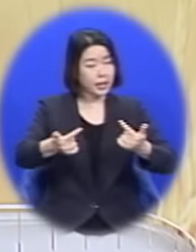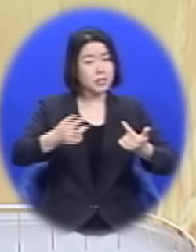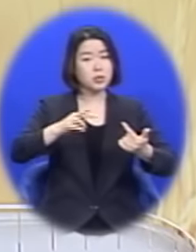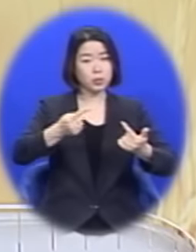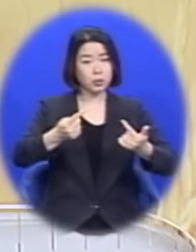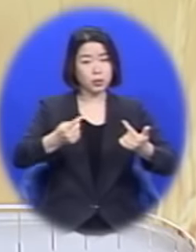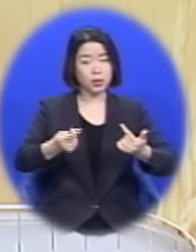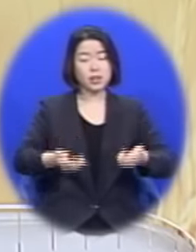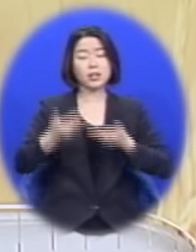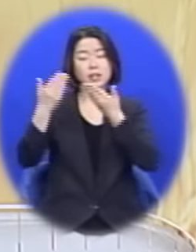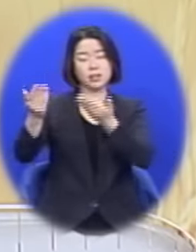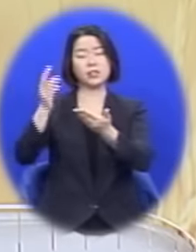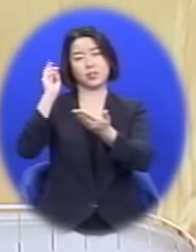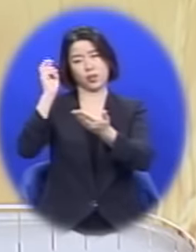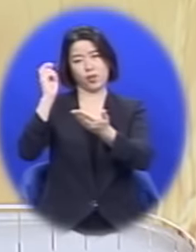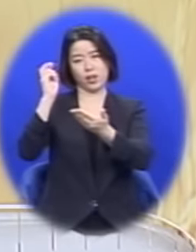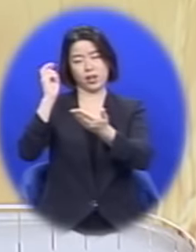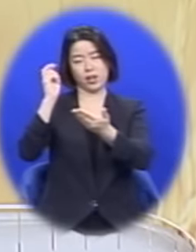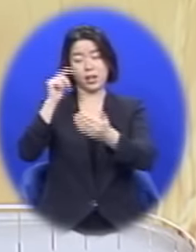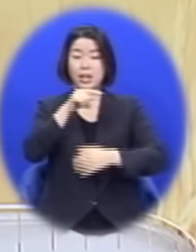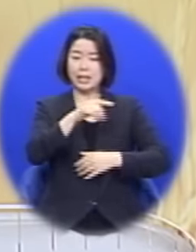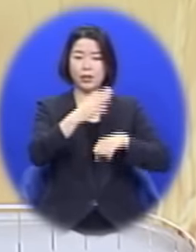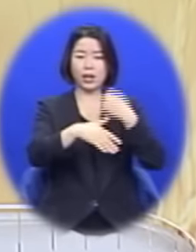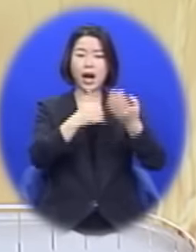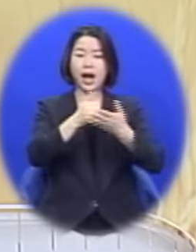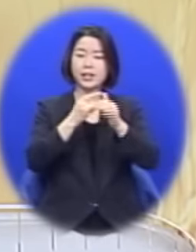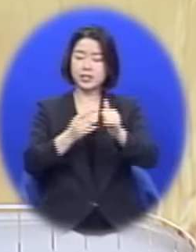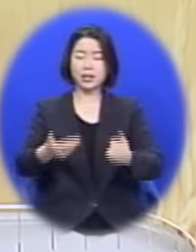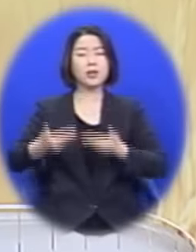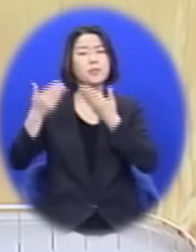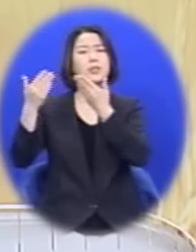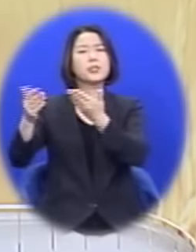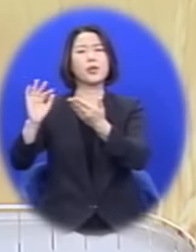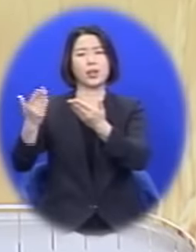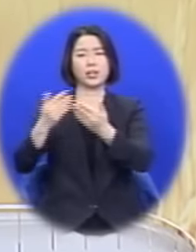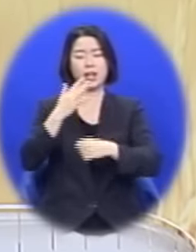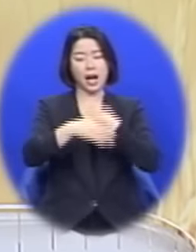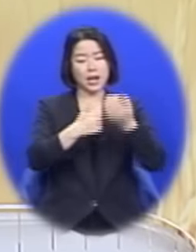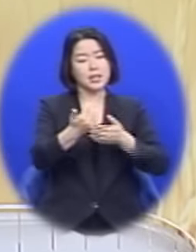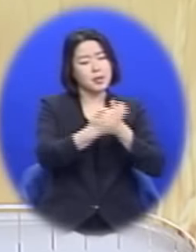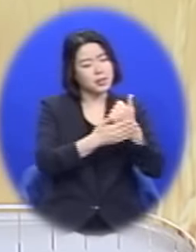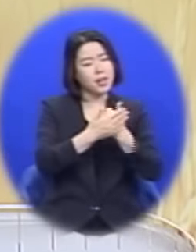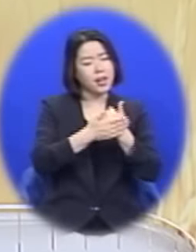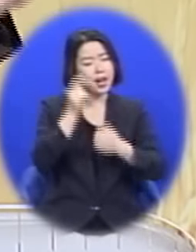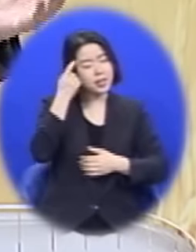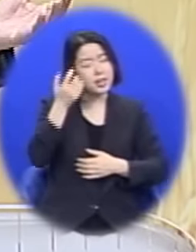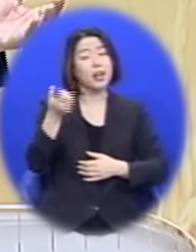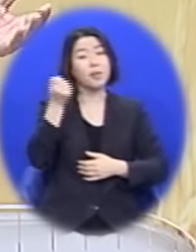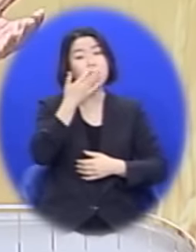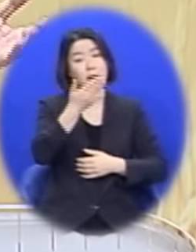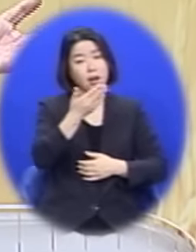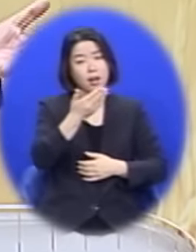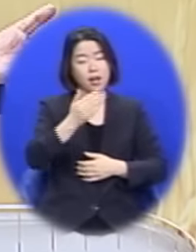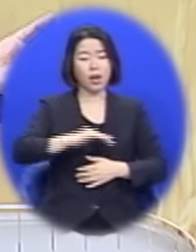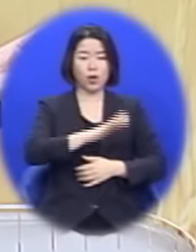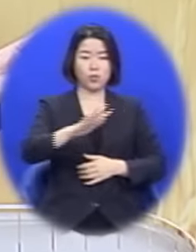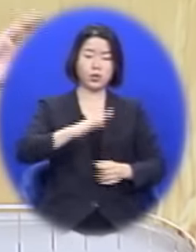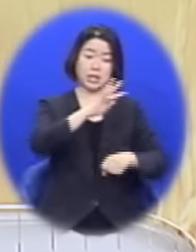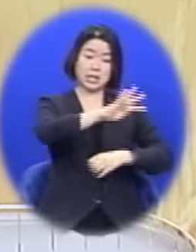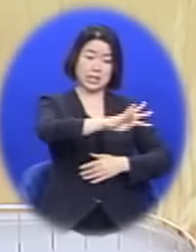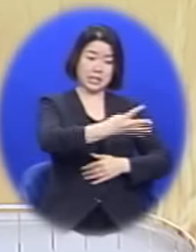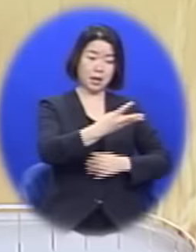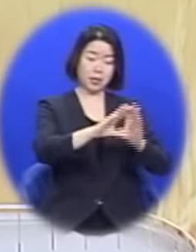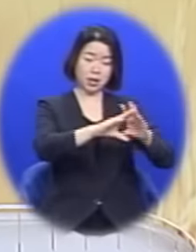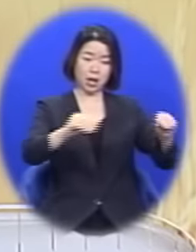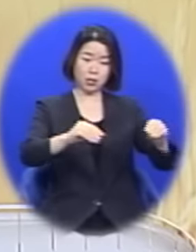몰라요. 이건 하나님께 바쳐야 돼. 이건 하나님의 은혜야. 우리를 400년 애굽의 노예에서